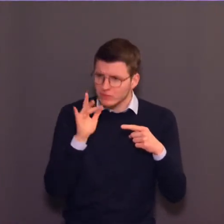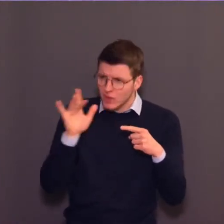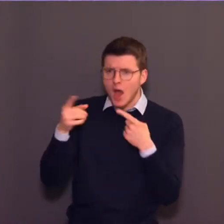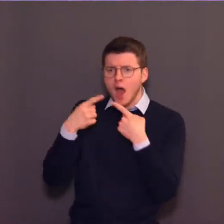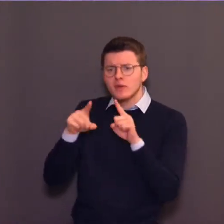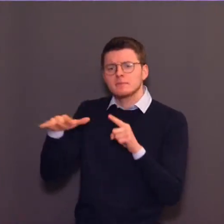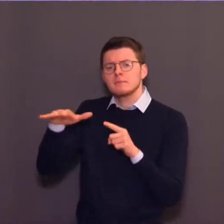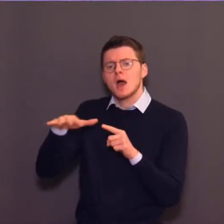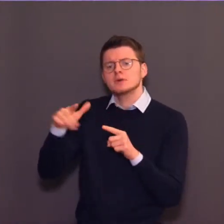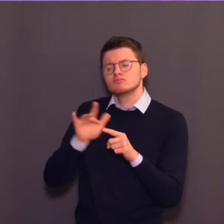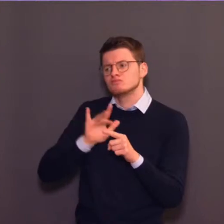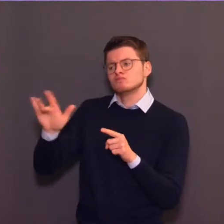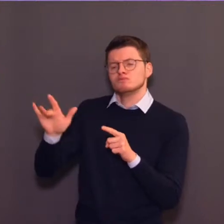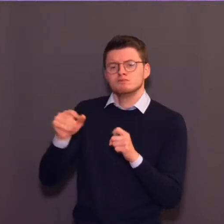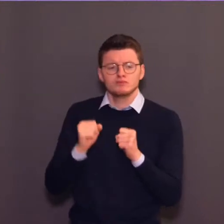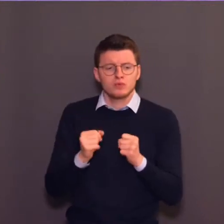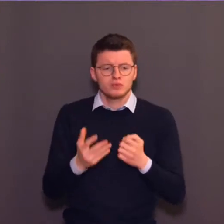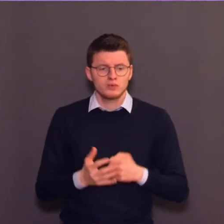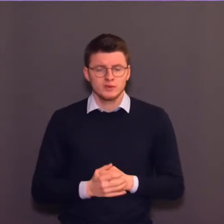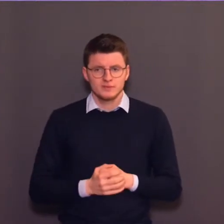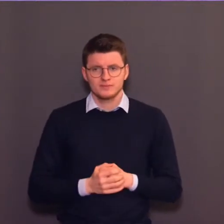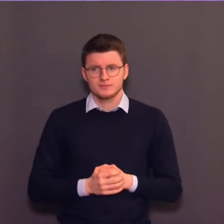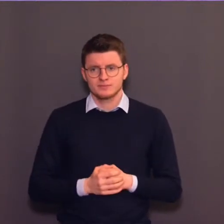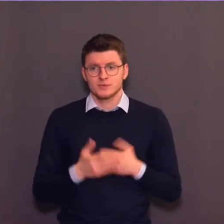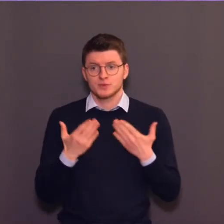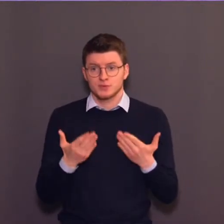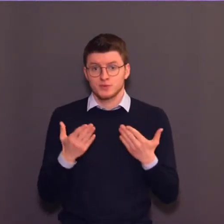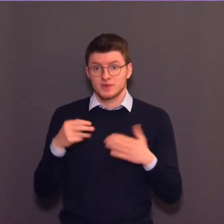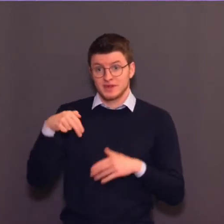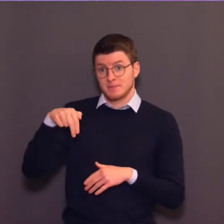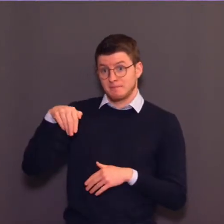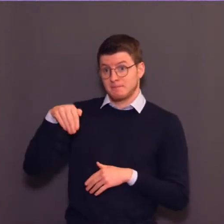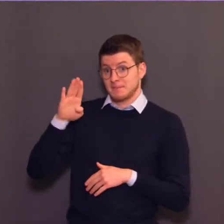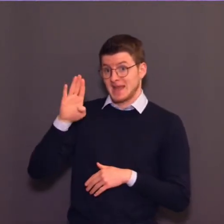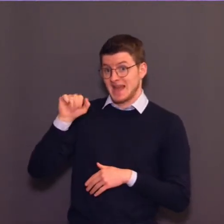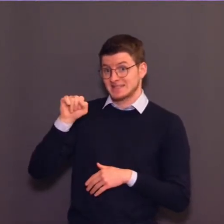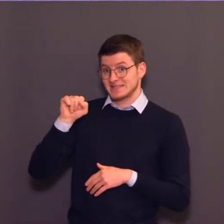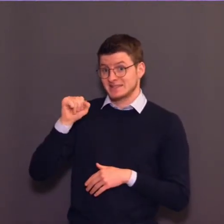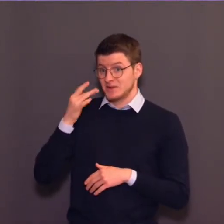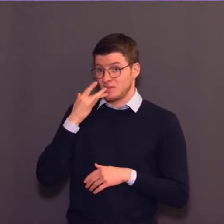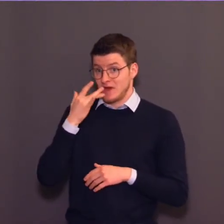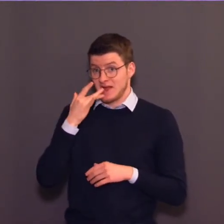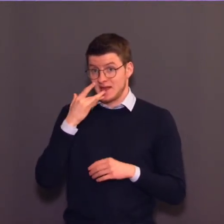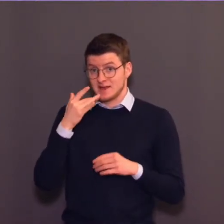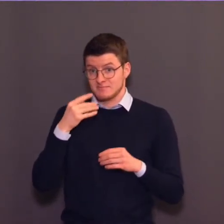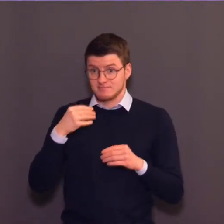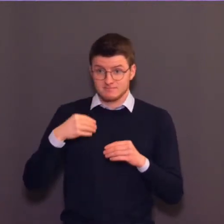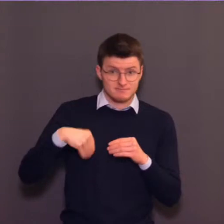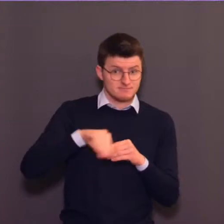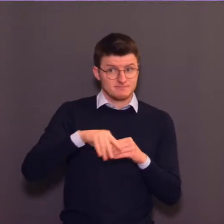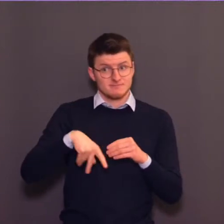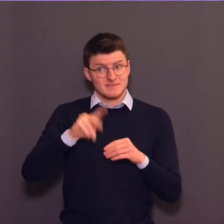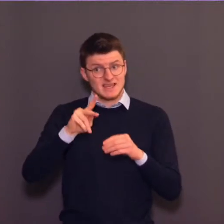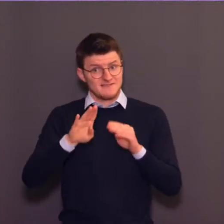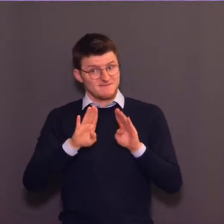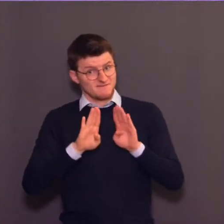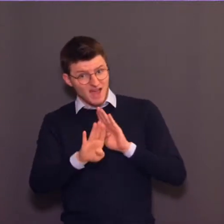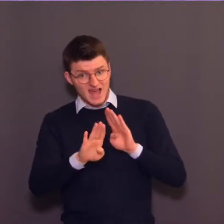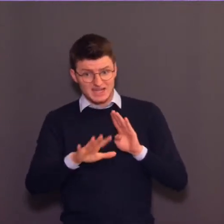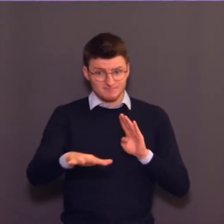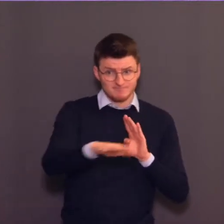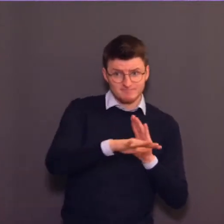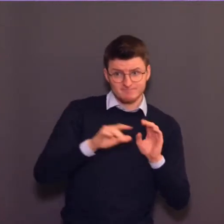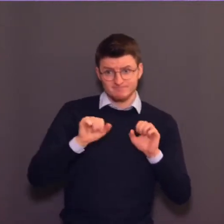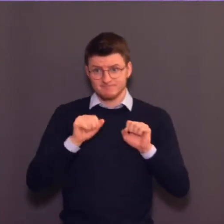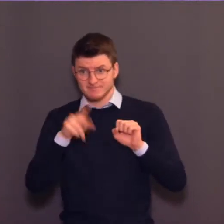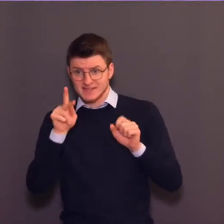alle reizigers te garanderen, zet de NMBS in de grote stations veiligheidspersoneel in. Die reizigers met mondjesmaat toelaten